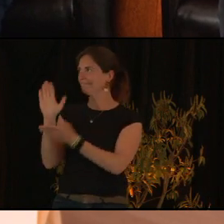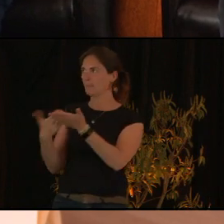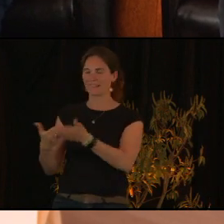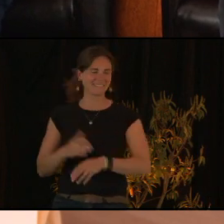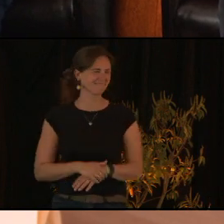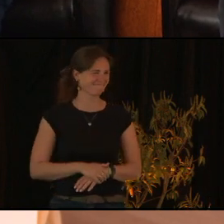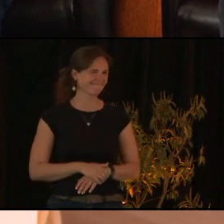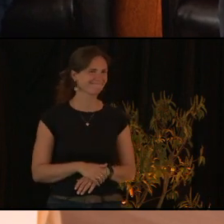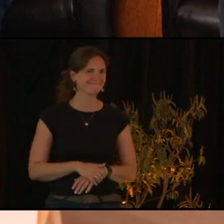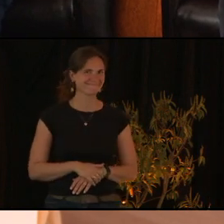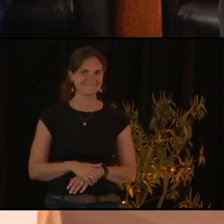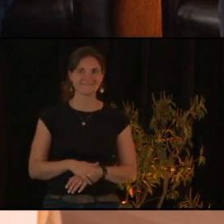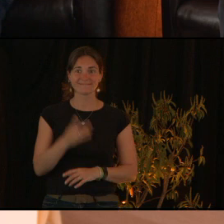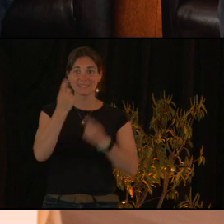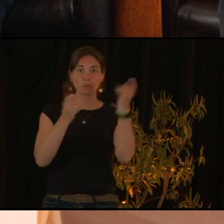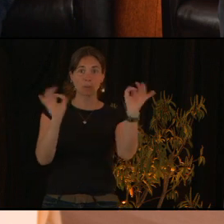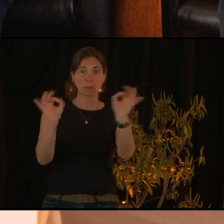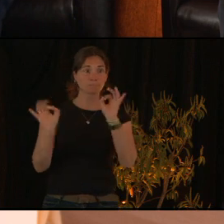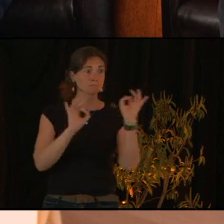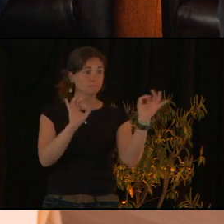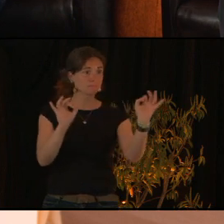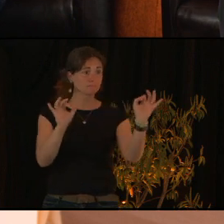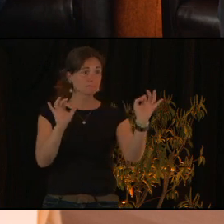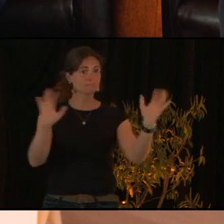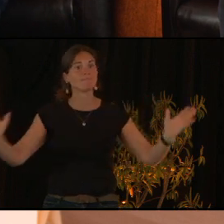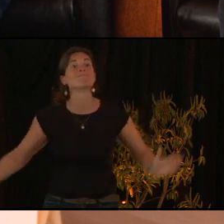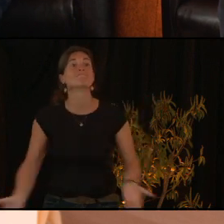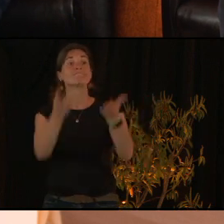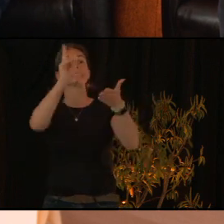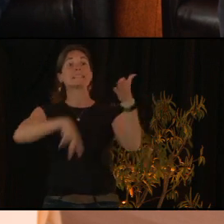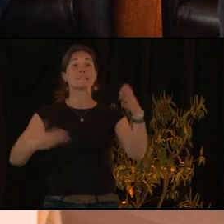L'idée de faire un roman, une petite bulle de fiction, Virginie, ça vous